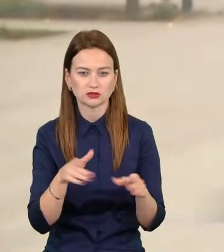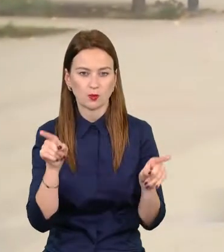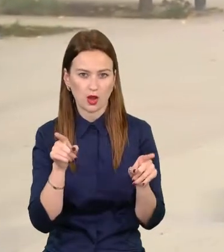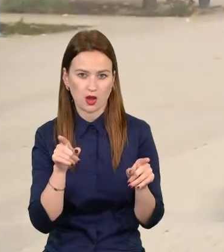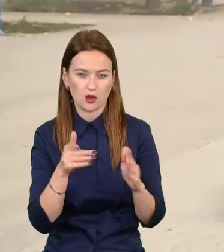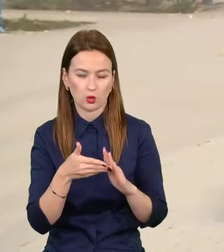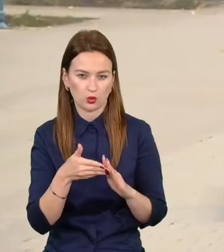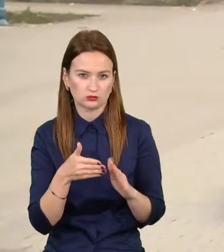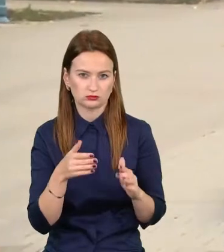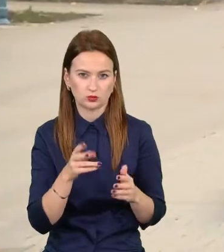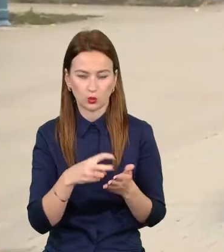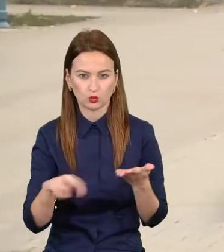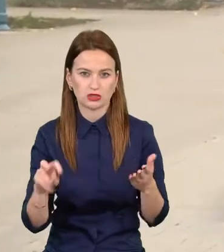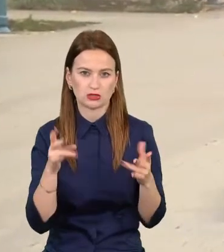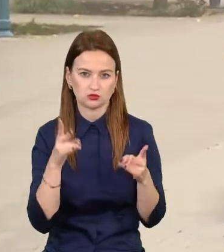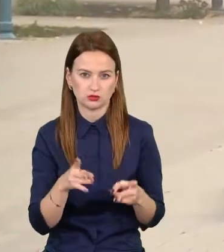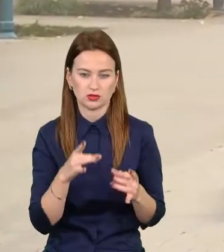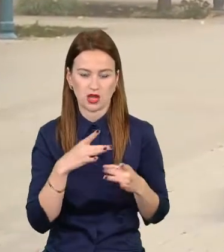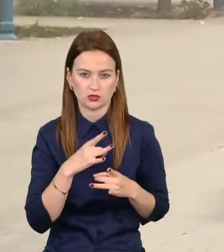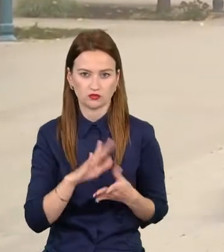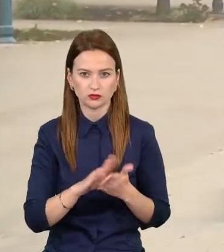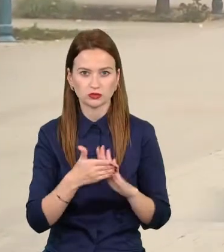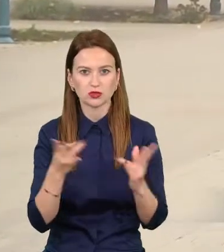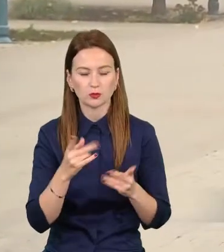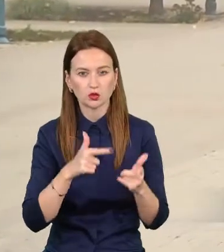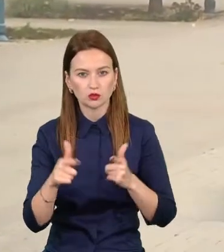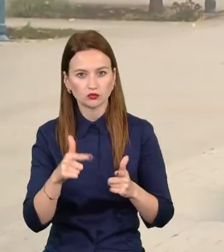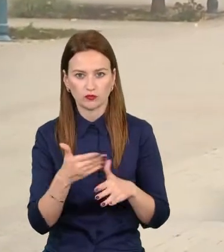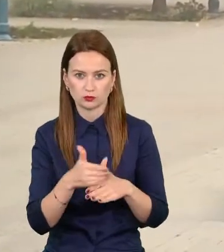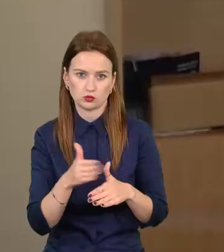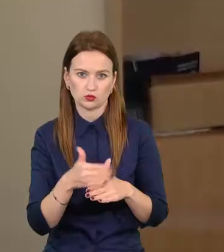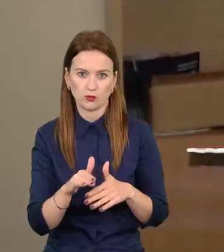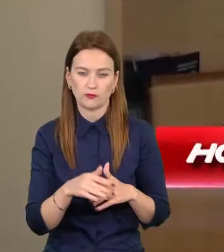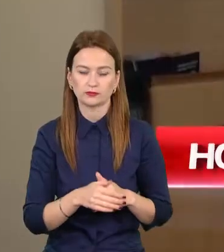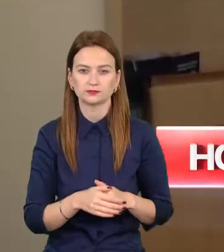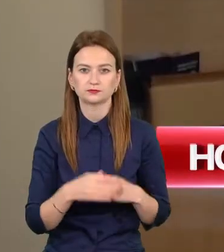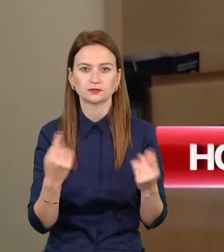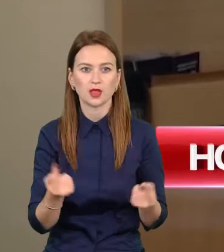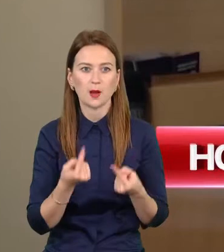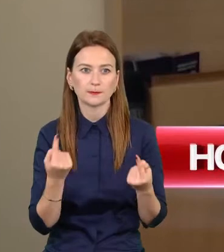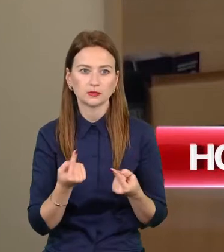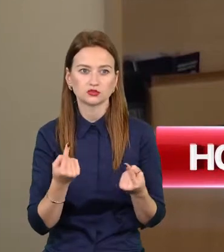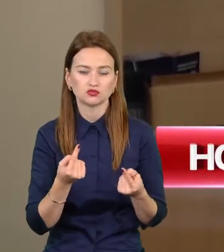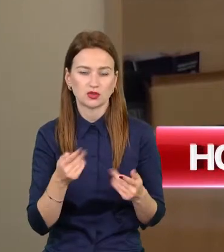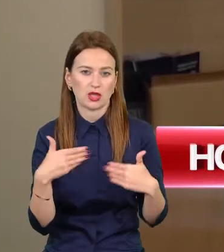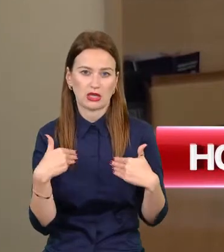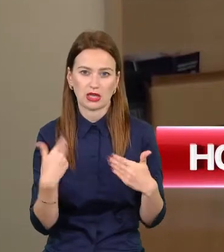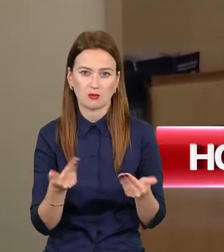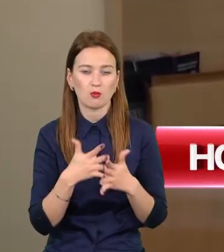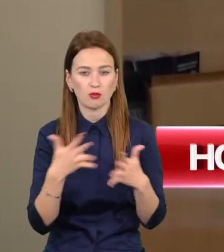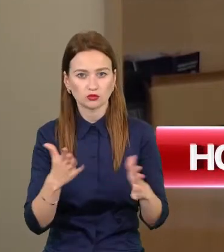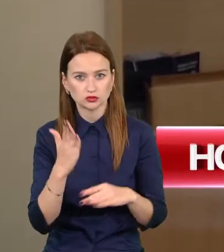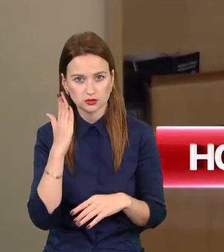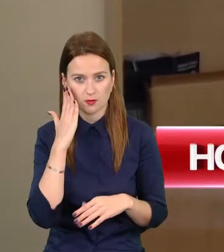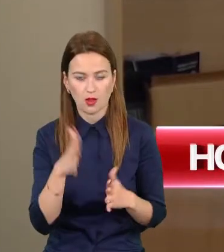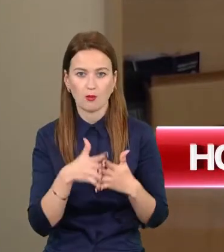уникнути стресових ситуацій, потрібно готуватися до переходу на зимовий час поступово. Обычные рекомендации – больше